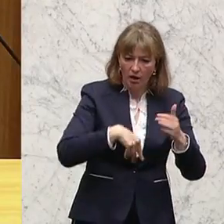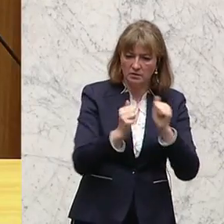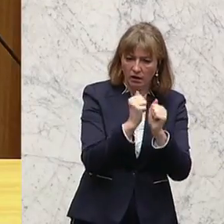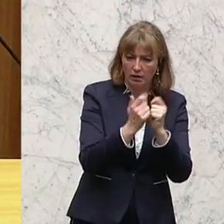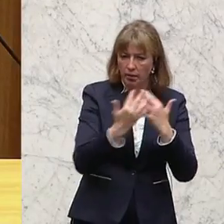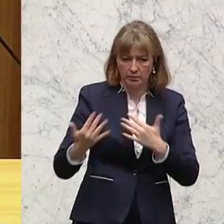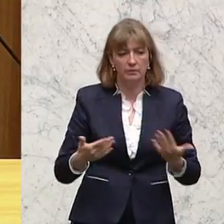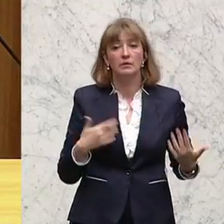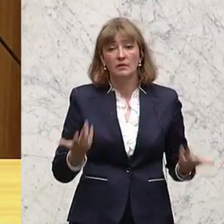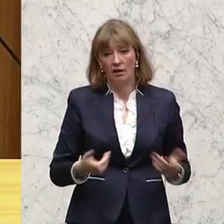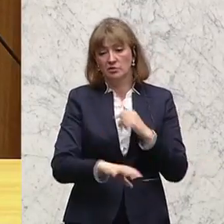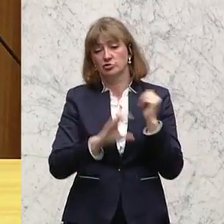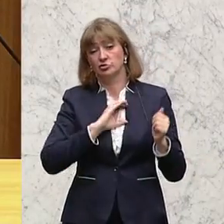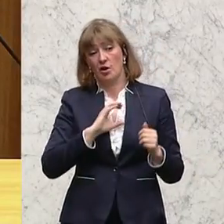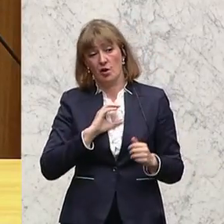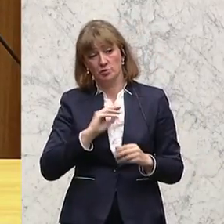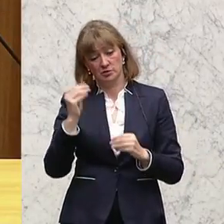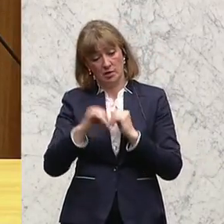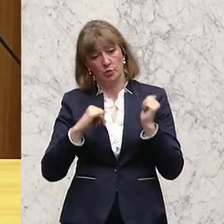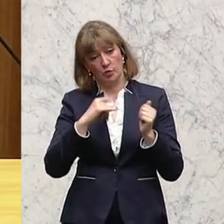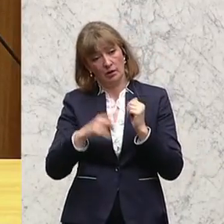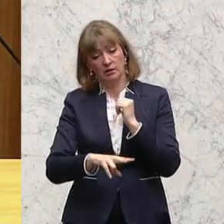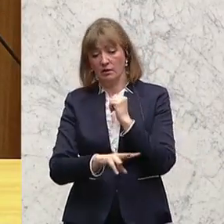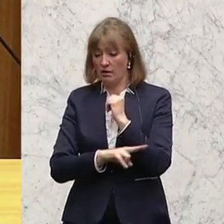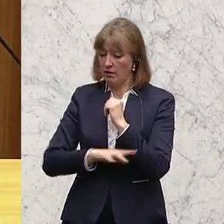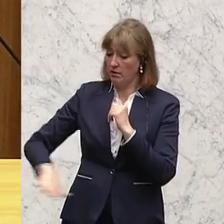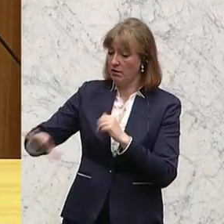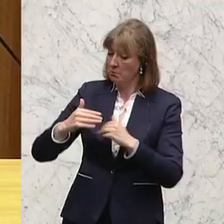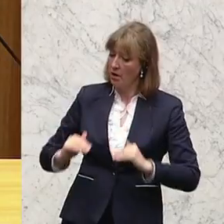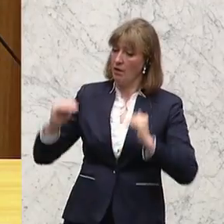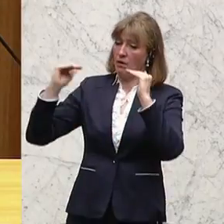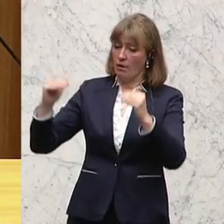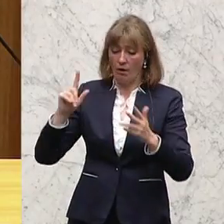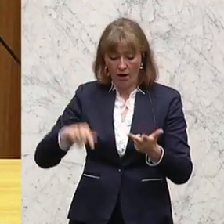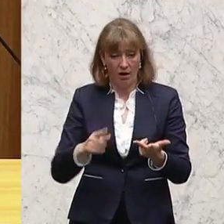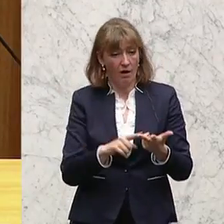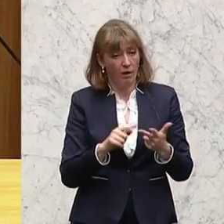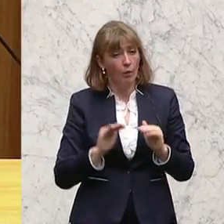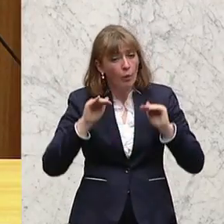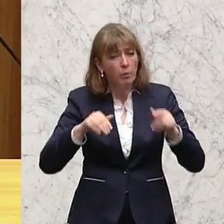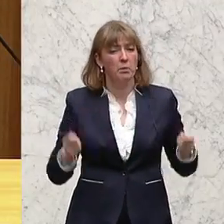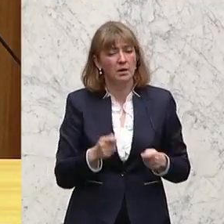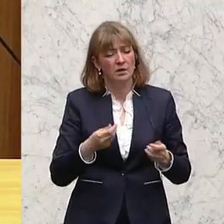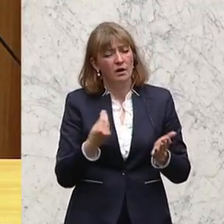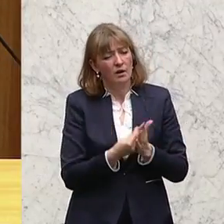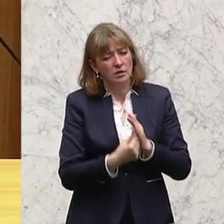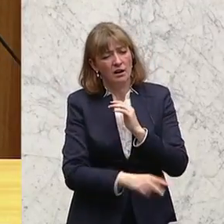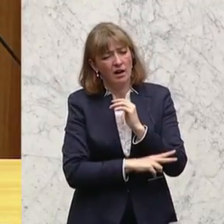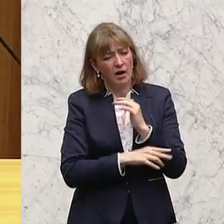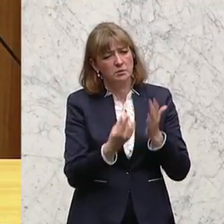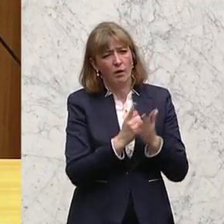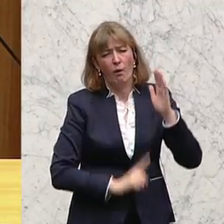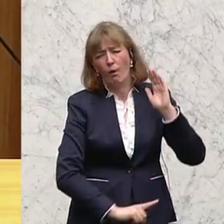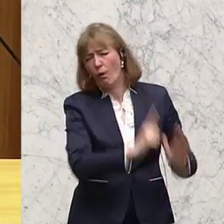und so die Chancen der Jugendlichen am Lehrstellenmarkt erhöhen. Und die überbetriebliche, sehr kostenintensive